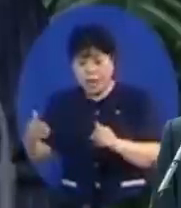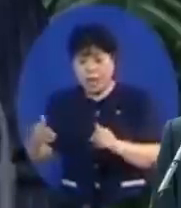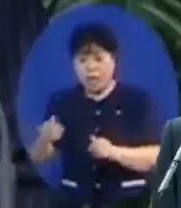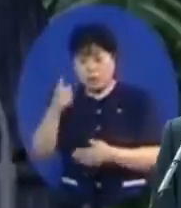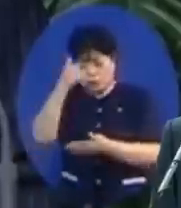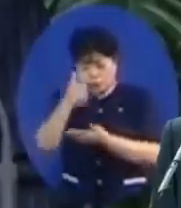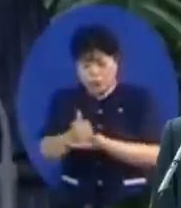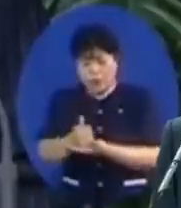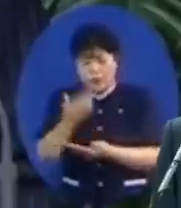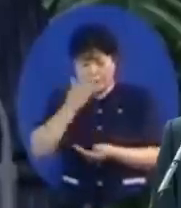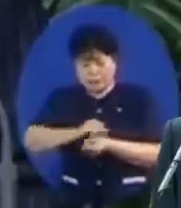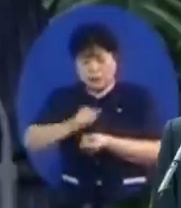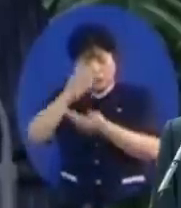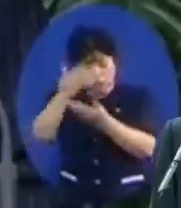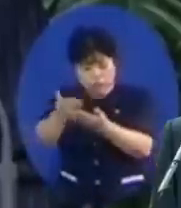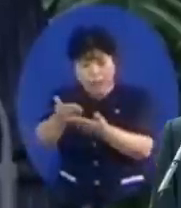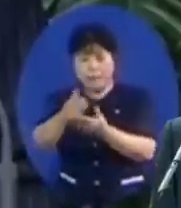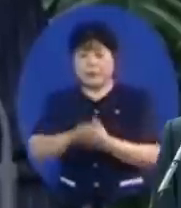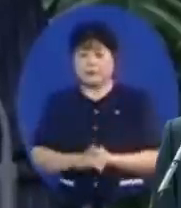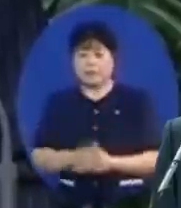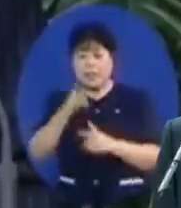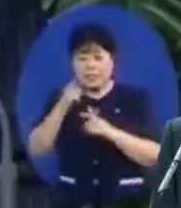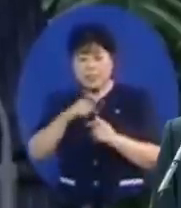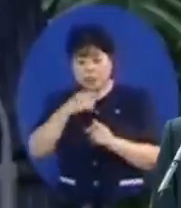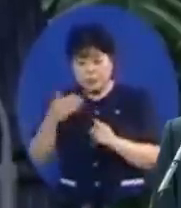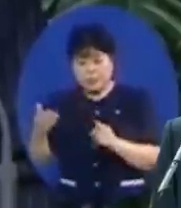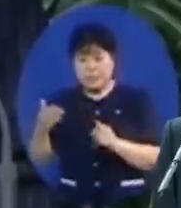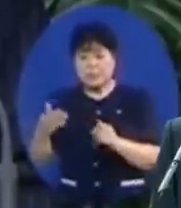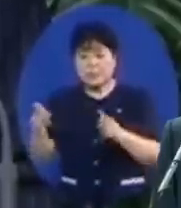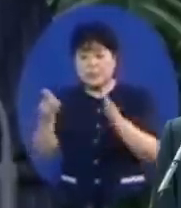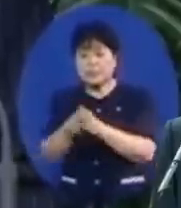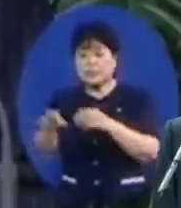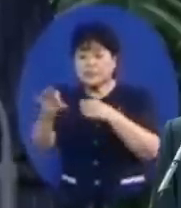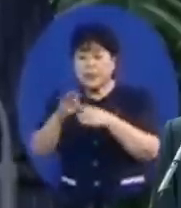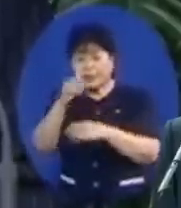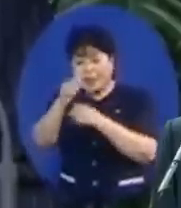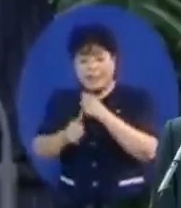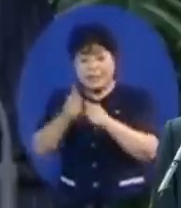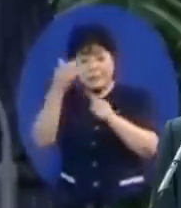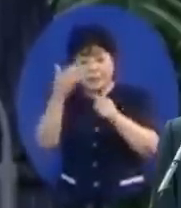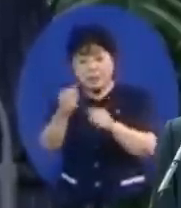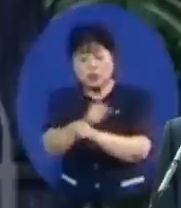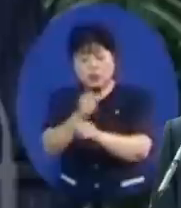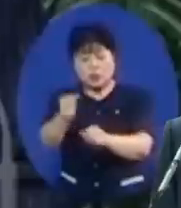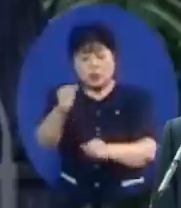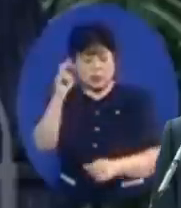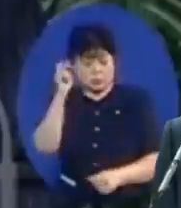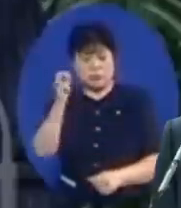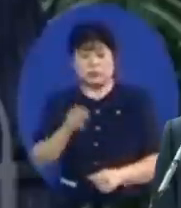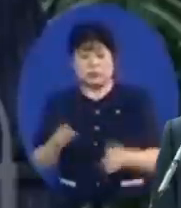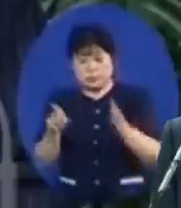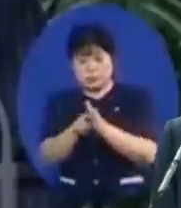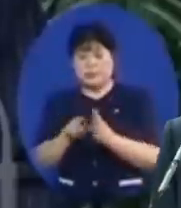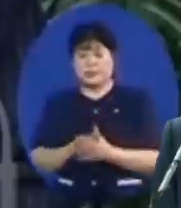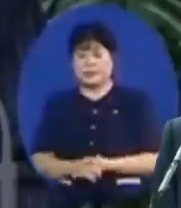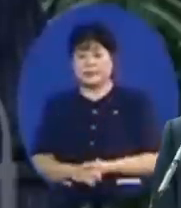모든 죄에서 깨끗이 하시리니 예수의 피를 믿으면 하나님이 용서해 주실 줄로 나는